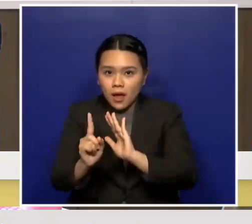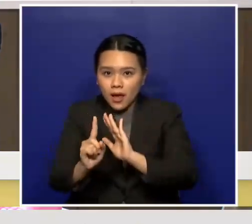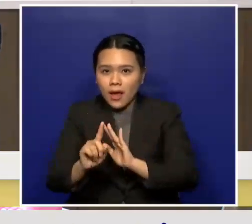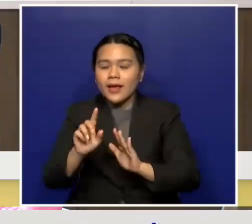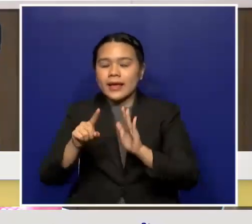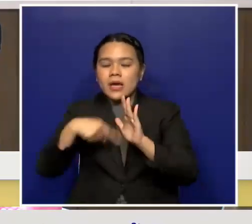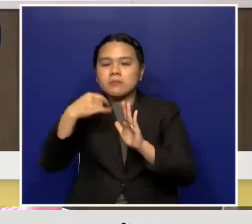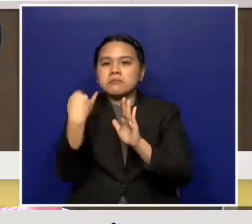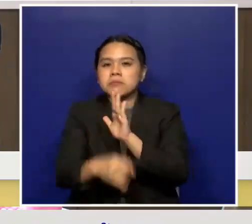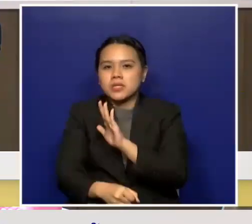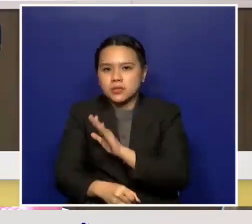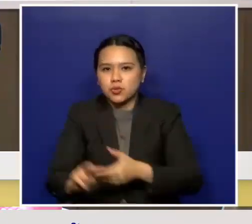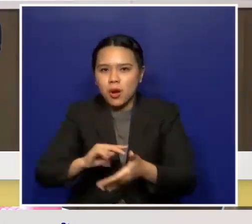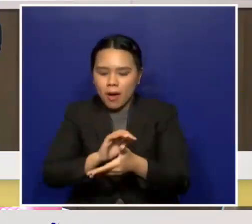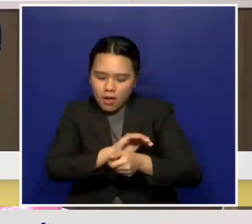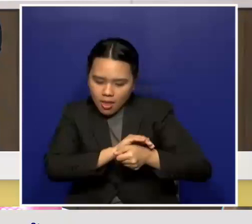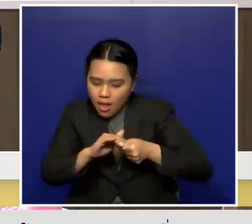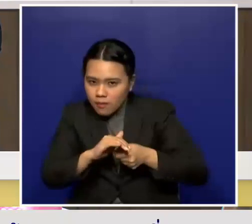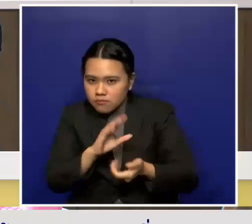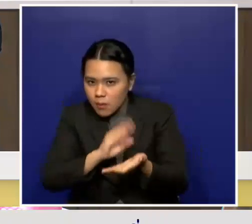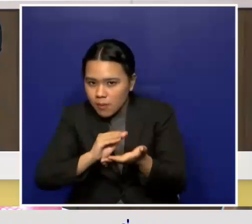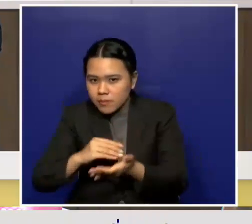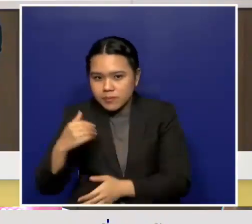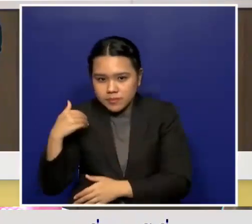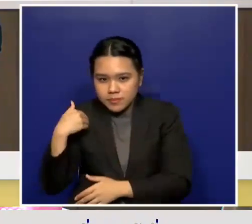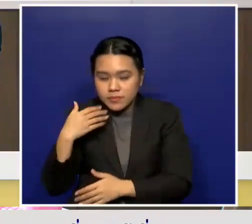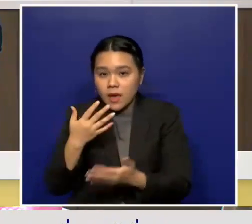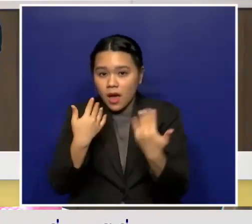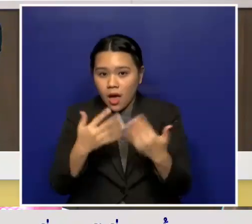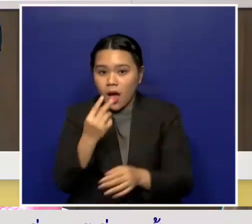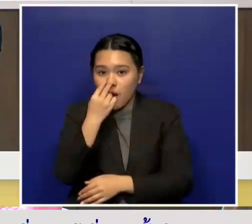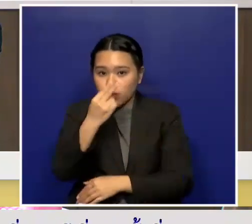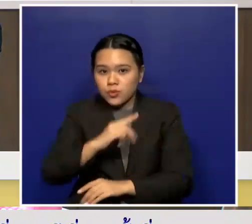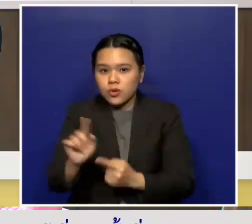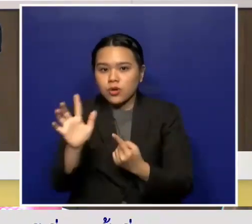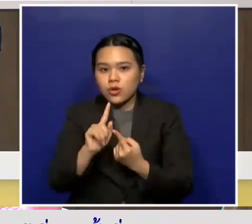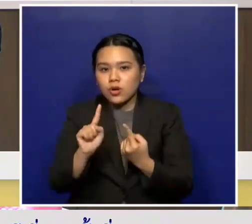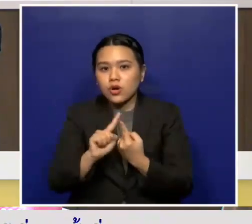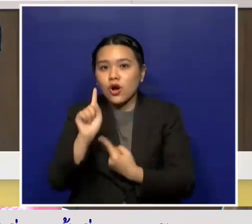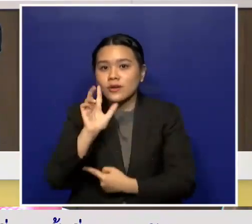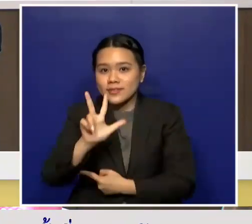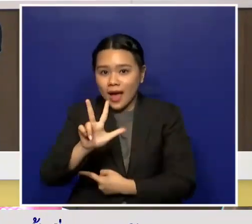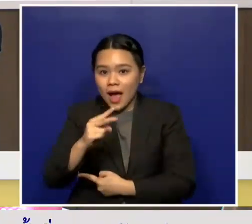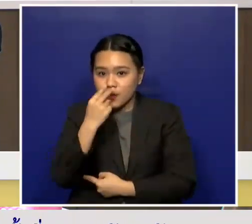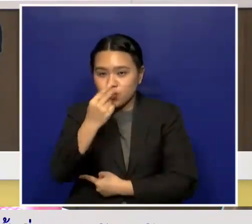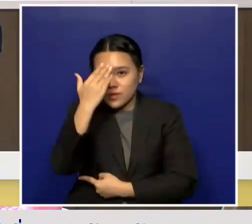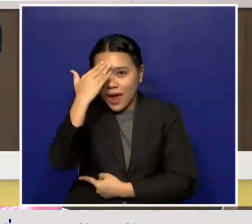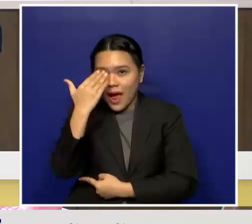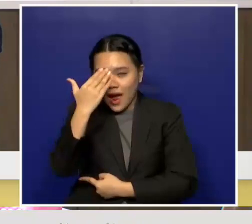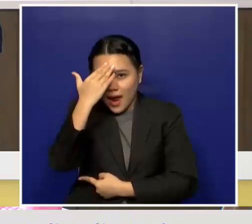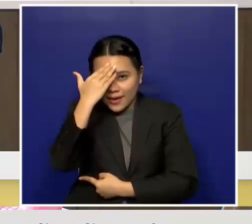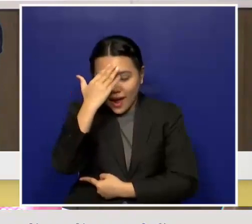แล้วนะอุบอิบกันไว้นะครับมาดูข้อ3นะครับซึ่งมันถอดไปจากหน้า11เนี่ยหน้า